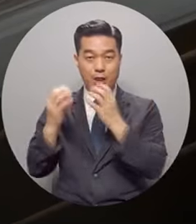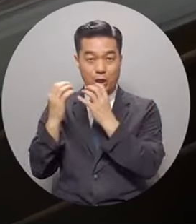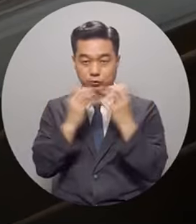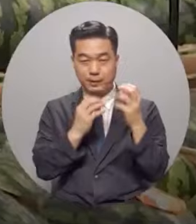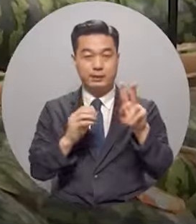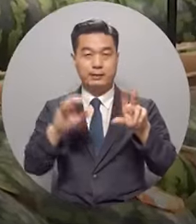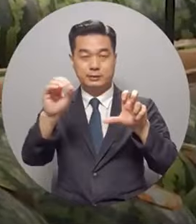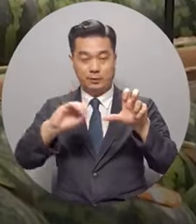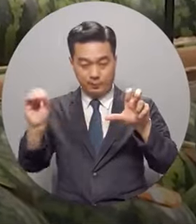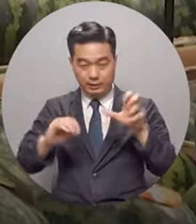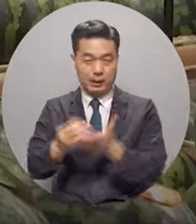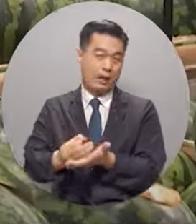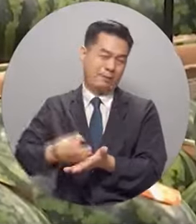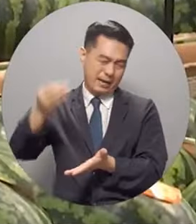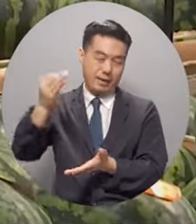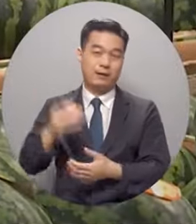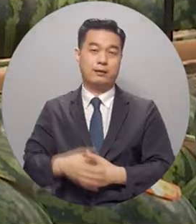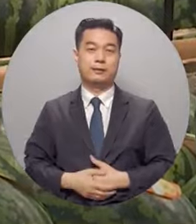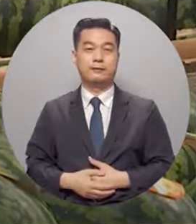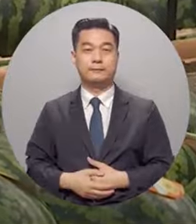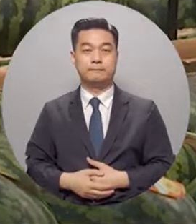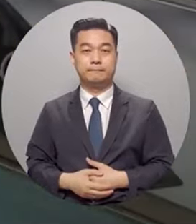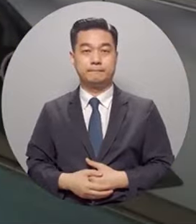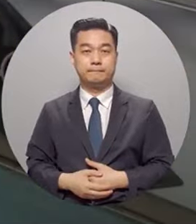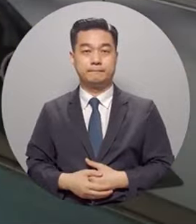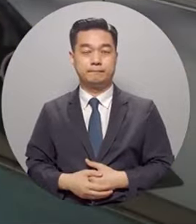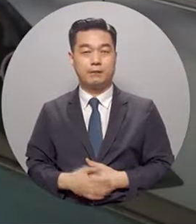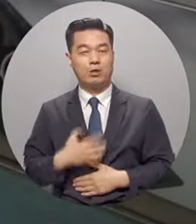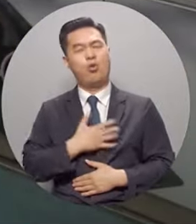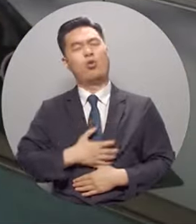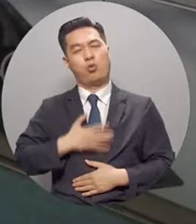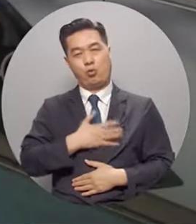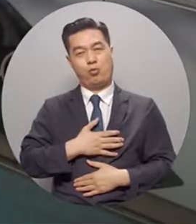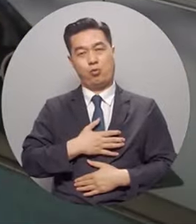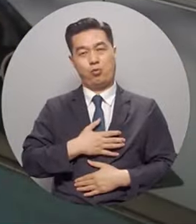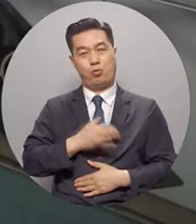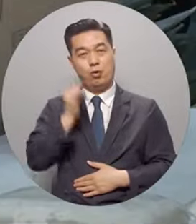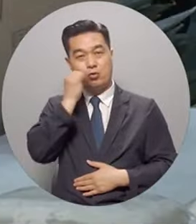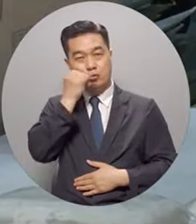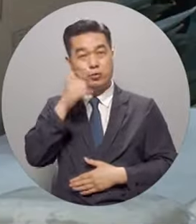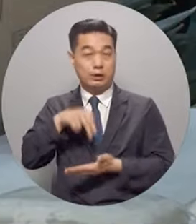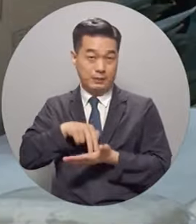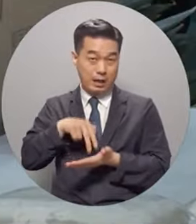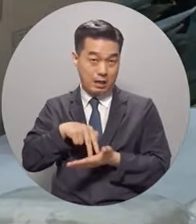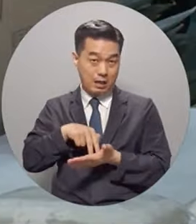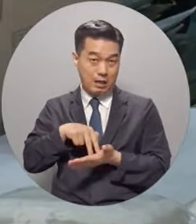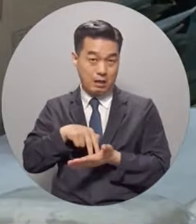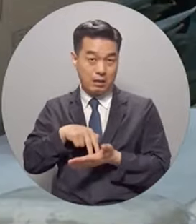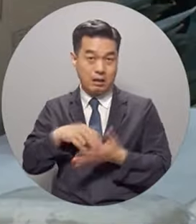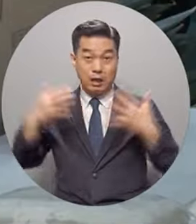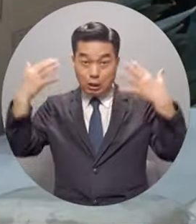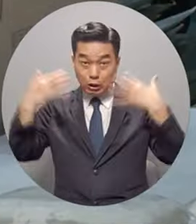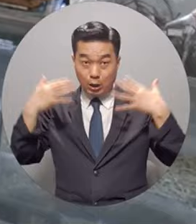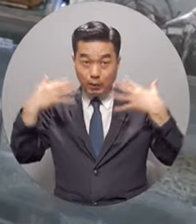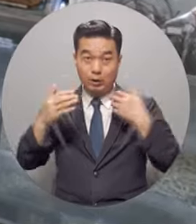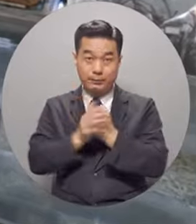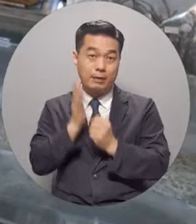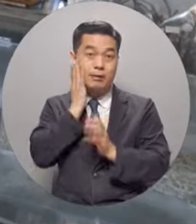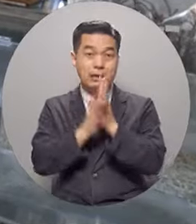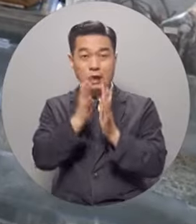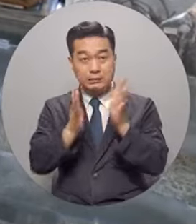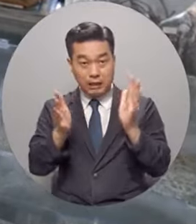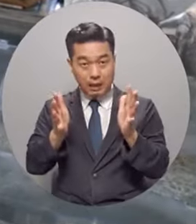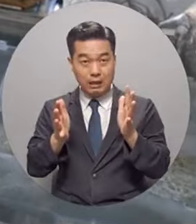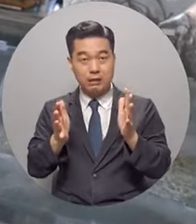25% 치소 샀습니다 걱정되죠 죽으니까 아무래도 덥고 막 그러니까 야채 같은 것도 애들이 죽고